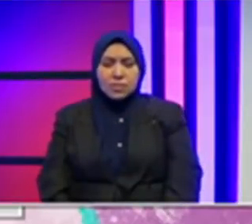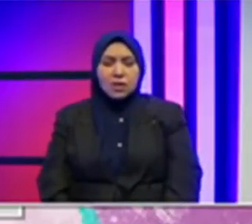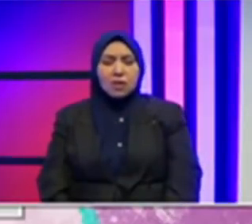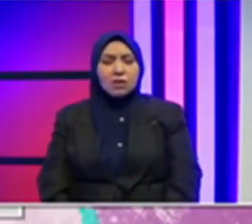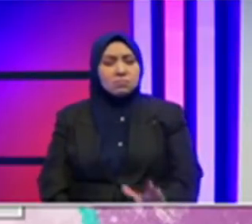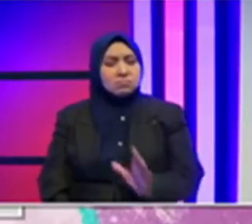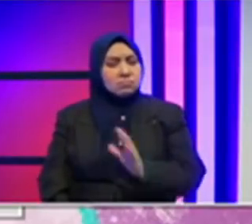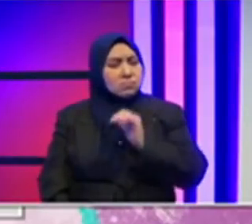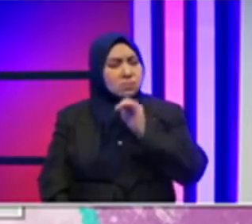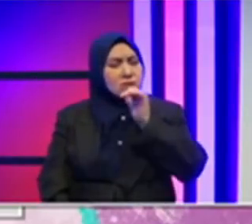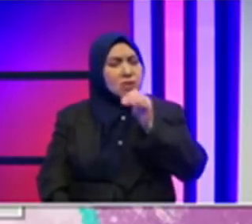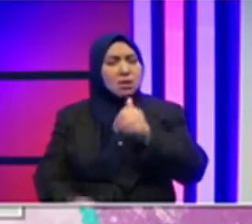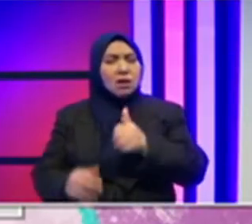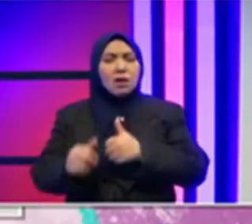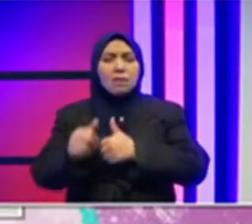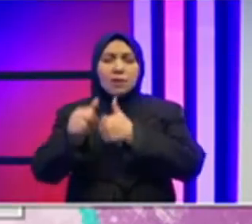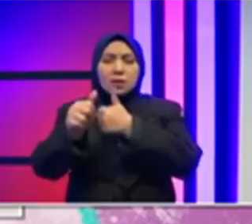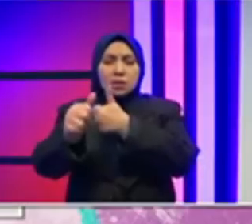ولا هدى